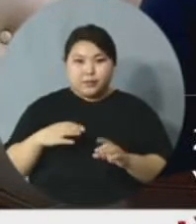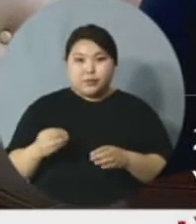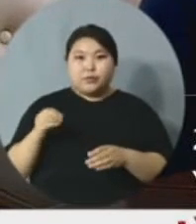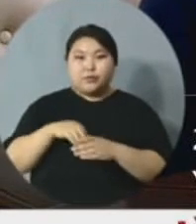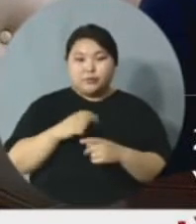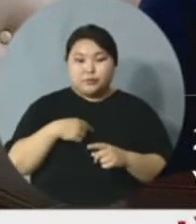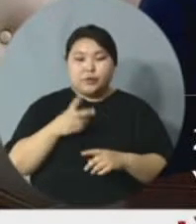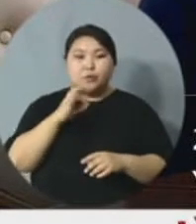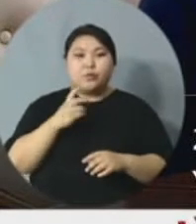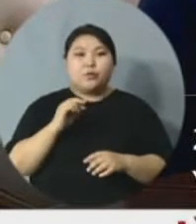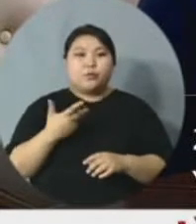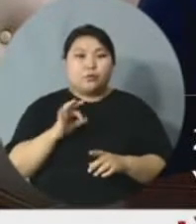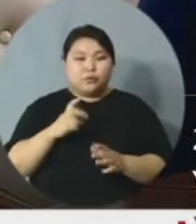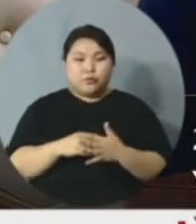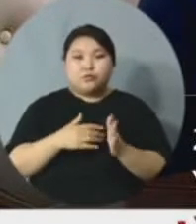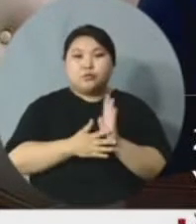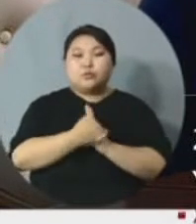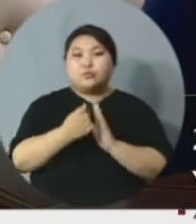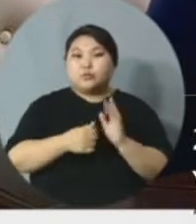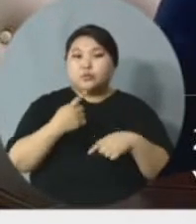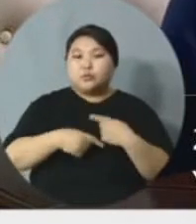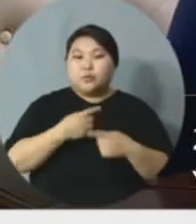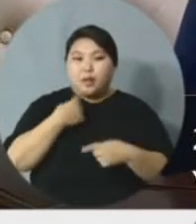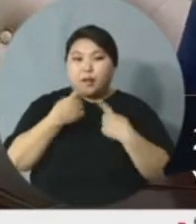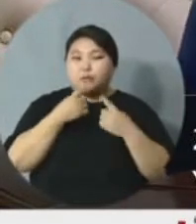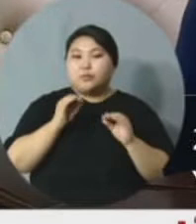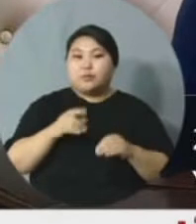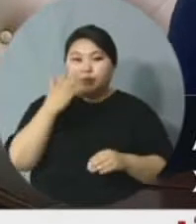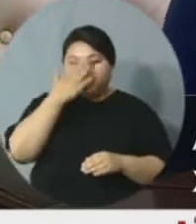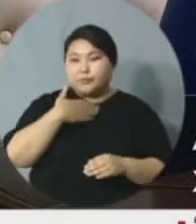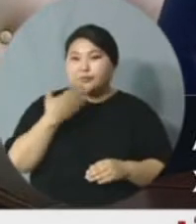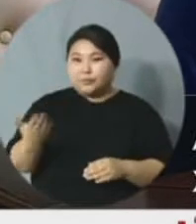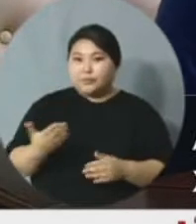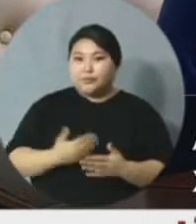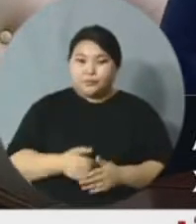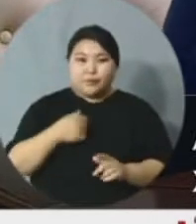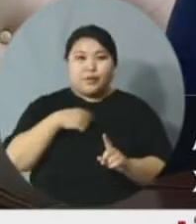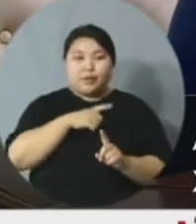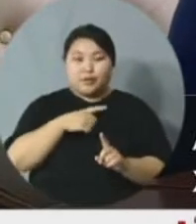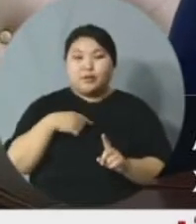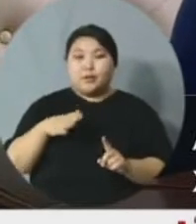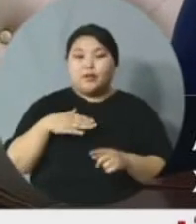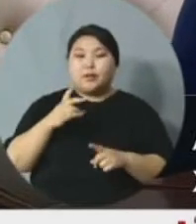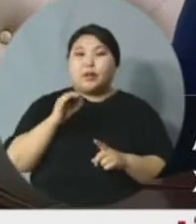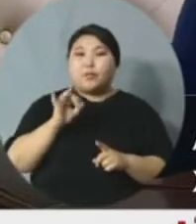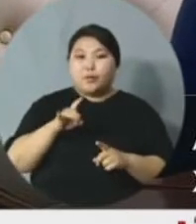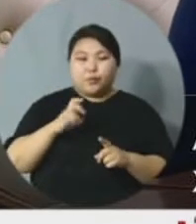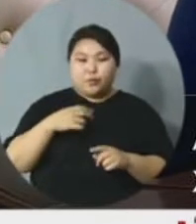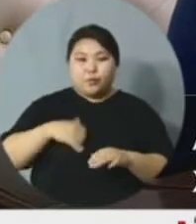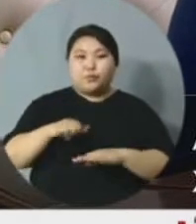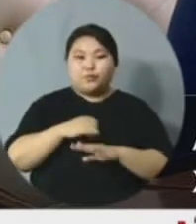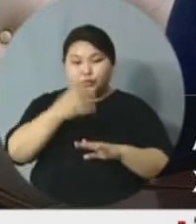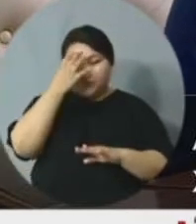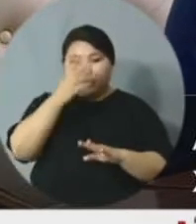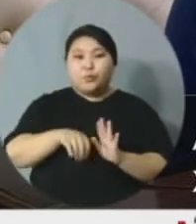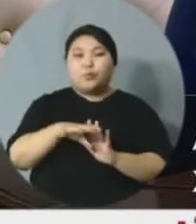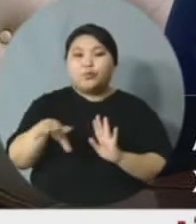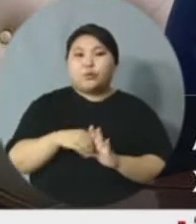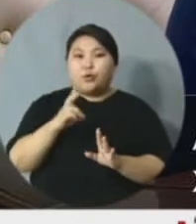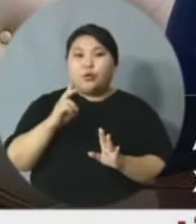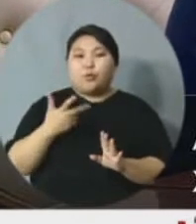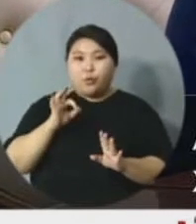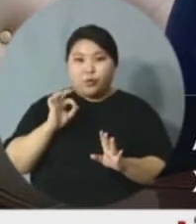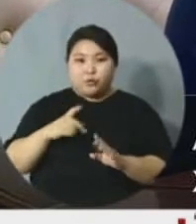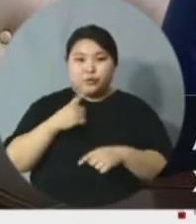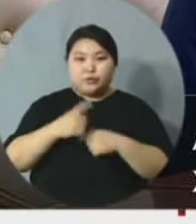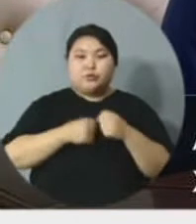бид 2023 оны төсвийн талаар ярилцах болно. Сайн байна уу та? За тэгэхээр намар бол улс төрийн хүрээнд